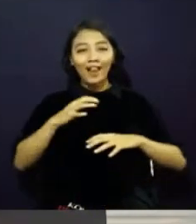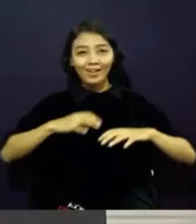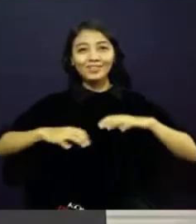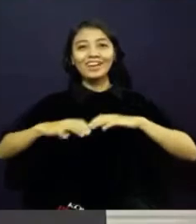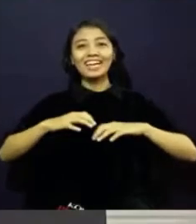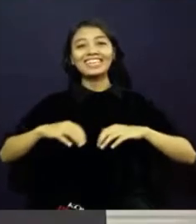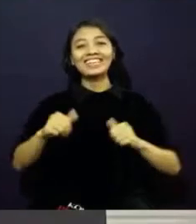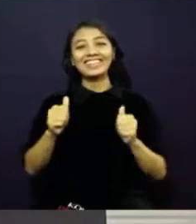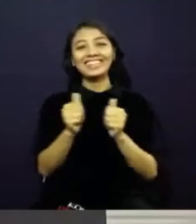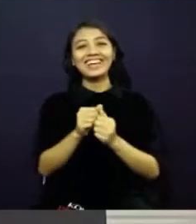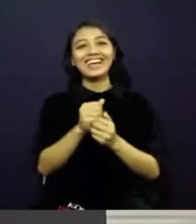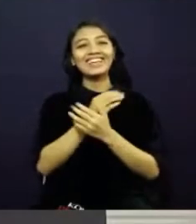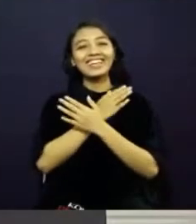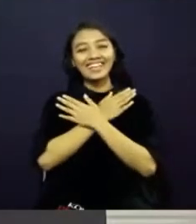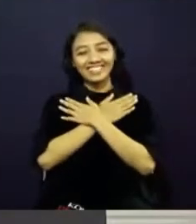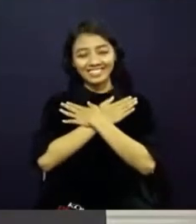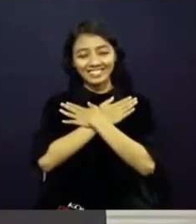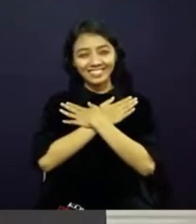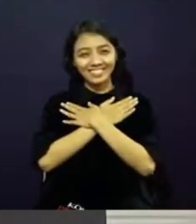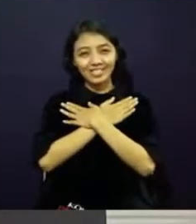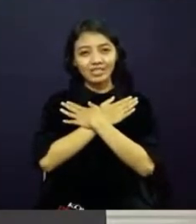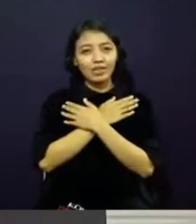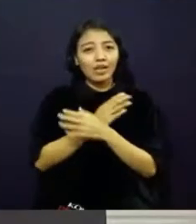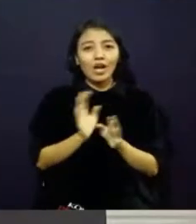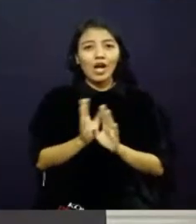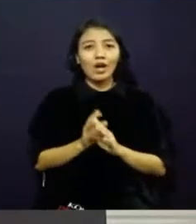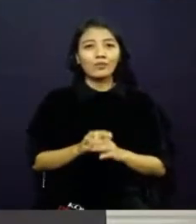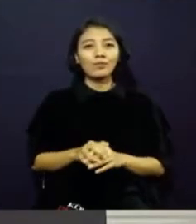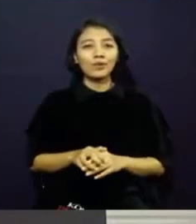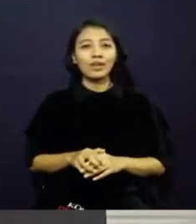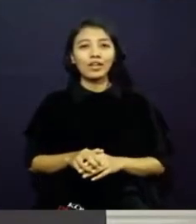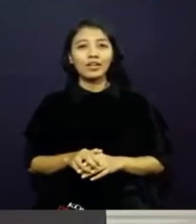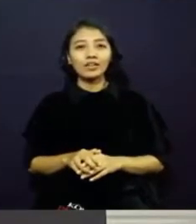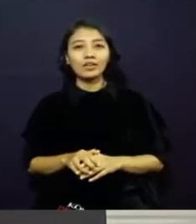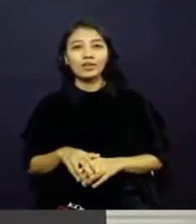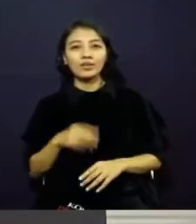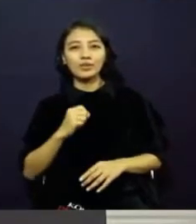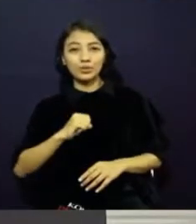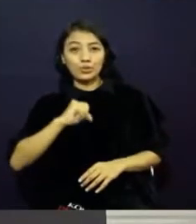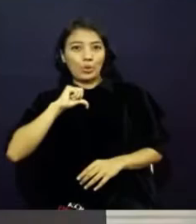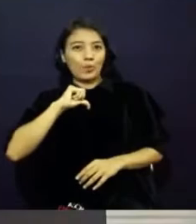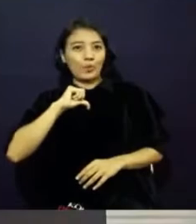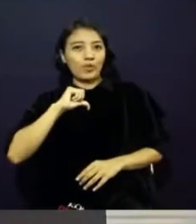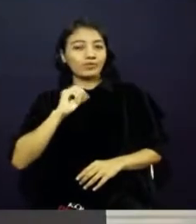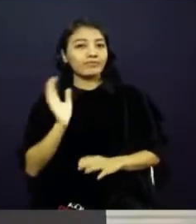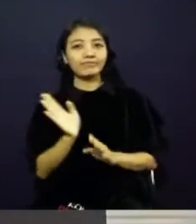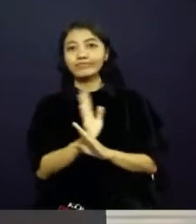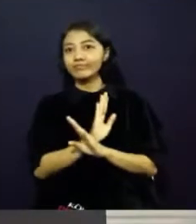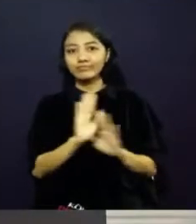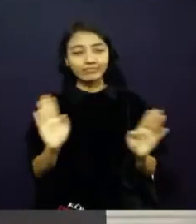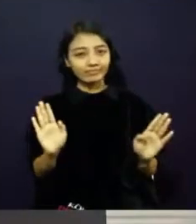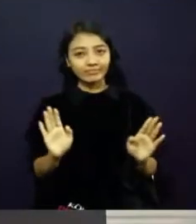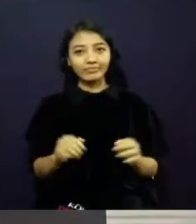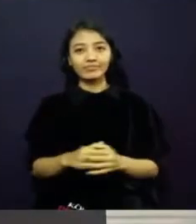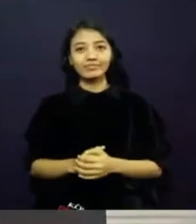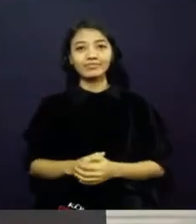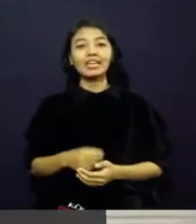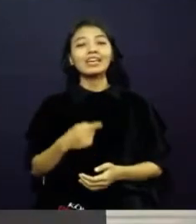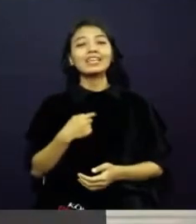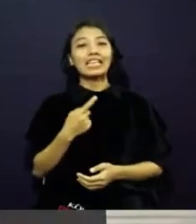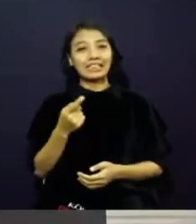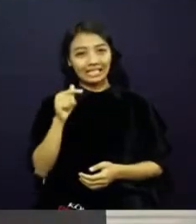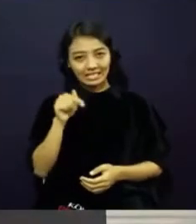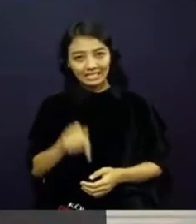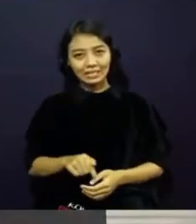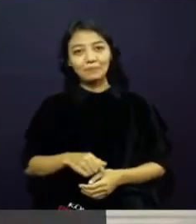kita padahal kita adalah pelayan yang melayani umat